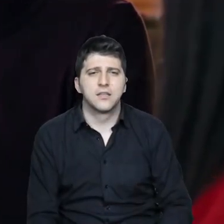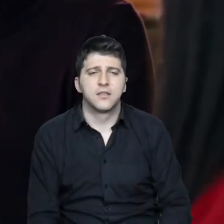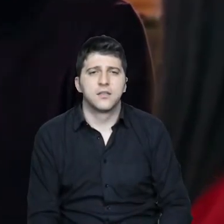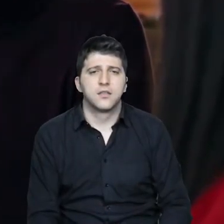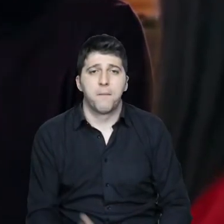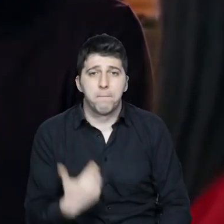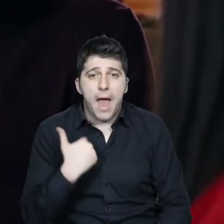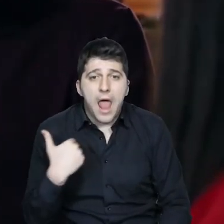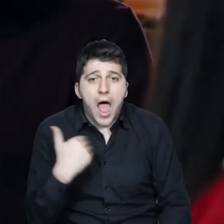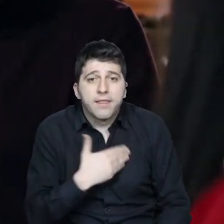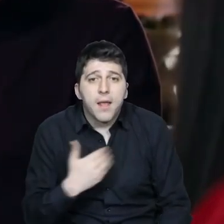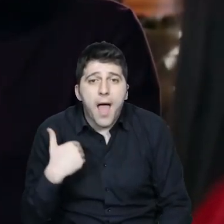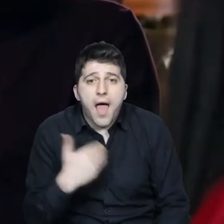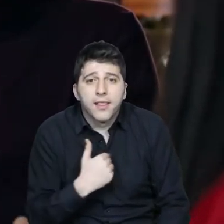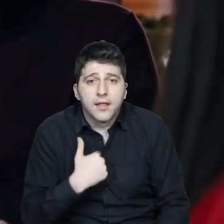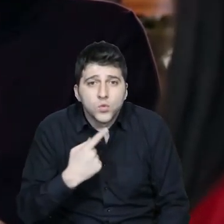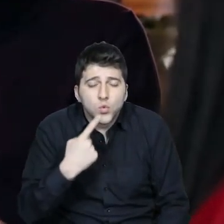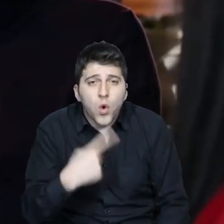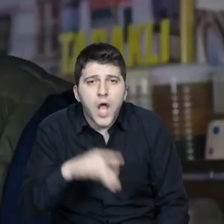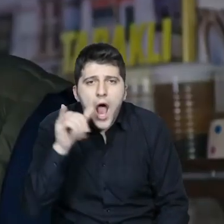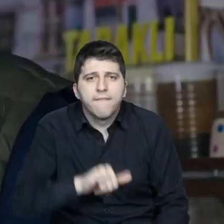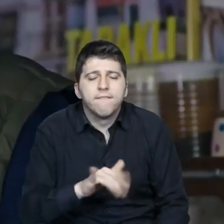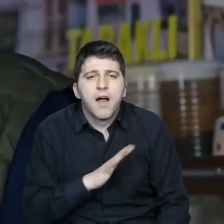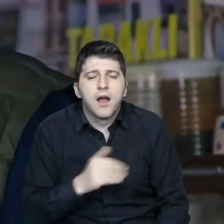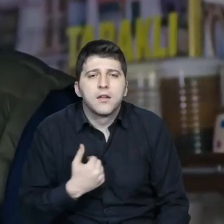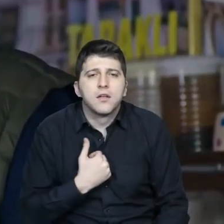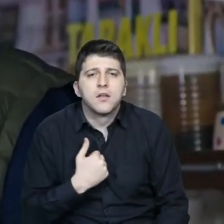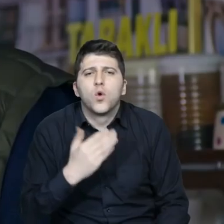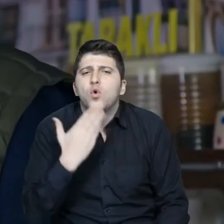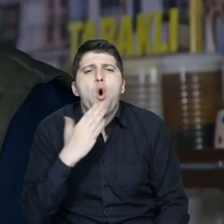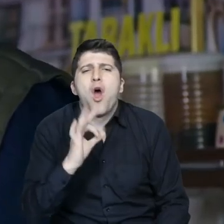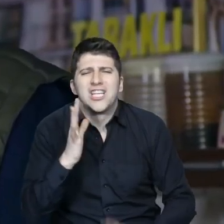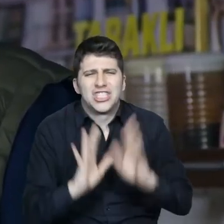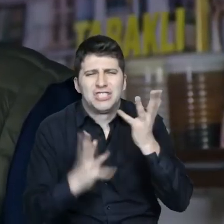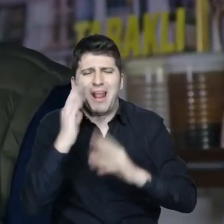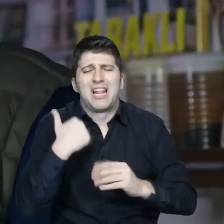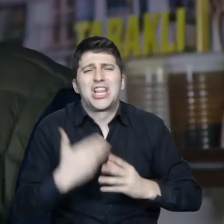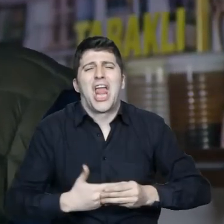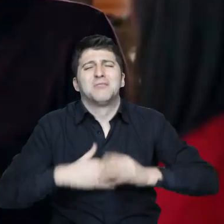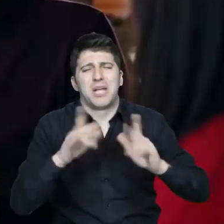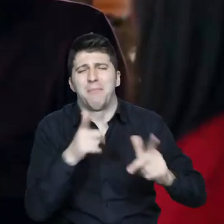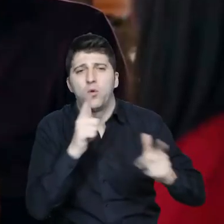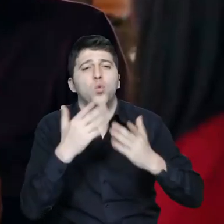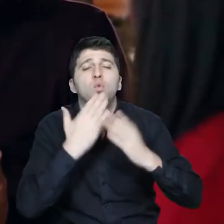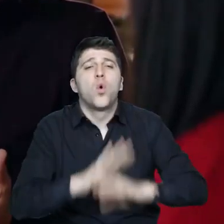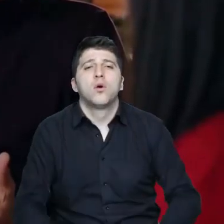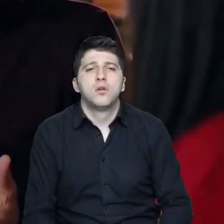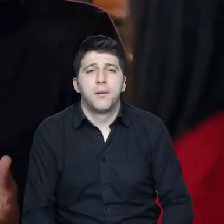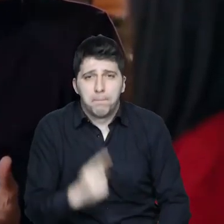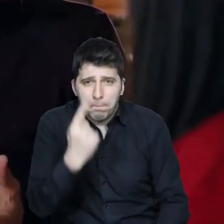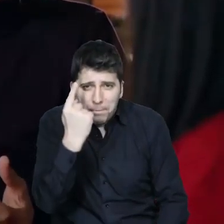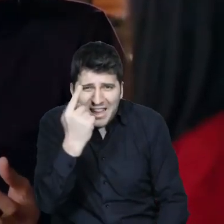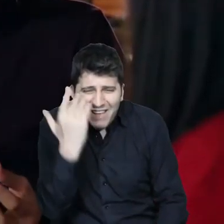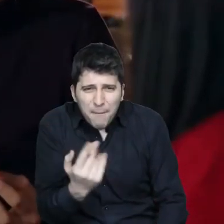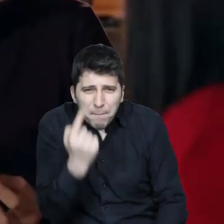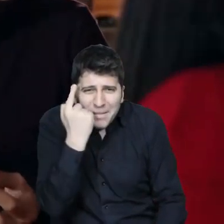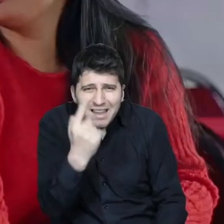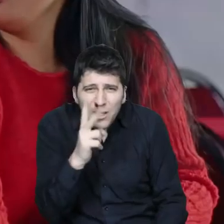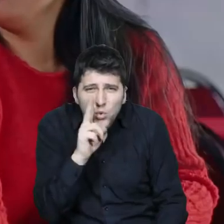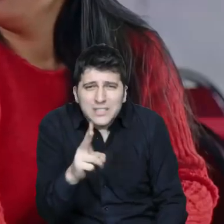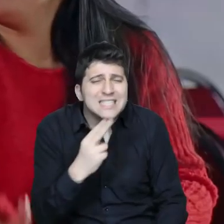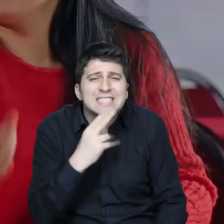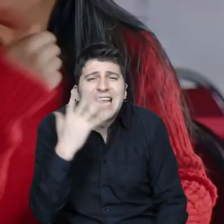Ya ben anneyim anne. Benim söz söylemeye hakkım var, tamam mı? Yok öyle bir çımarık çımarık tanışmayacağım demeler, tamam mı? Ya bir kere ya. Bir kere